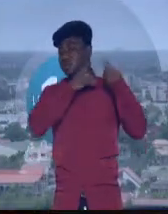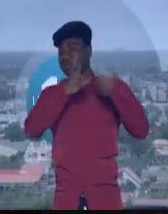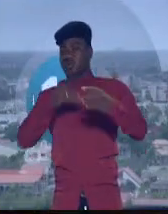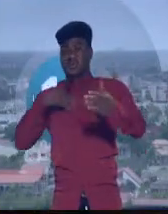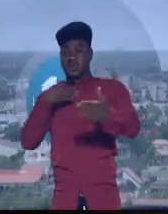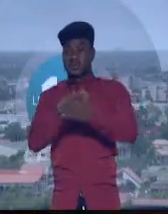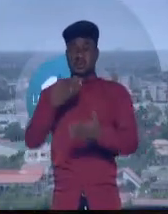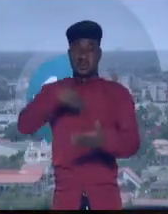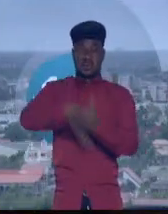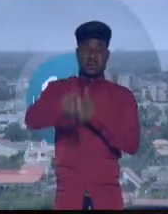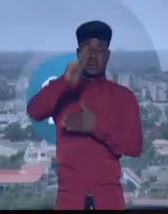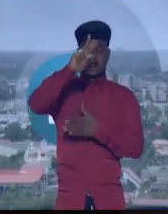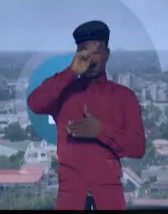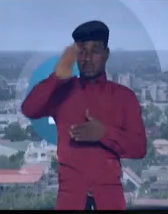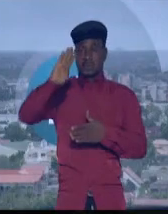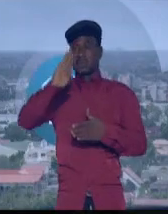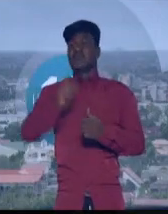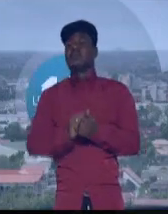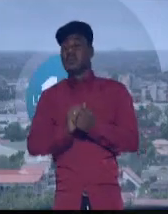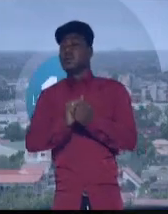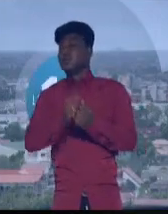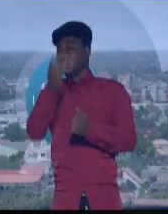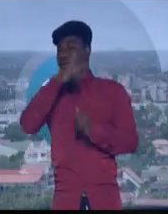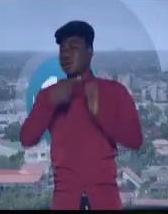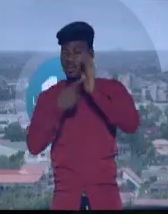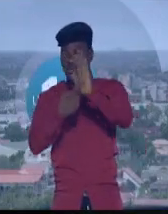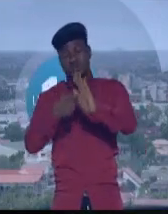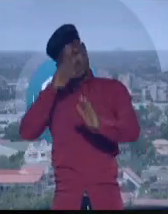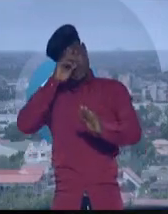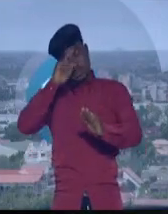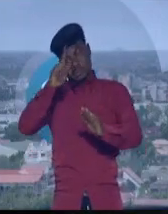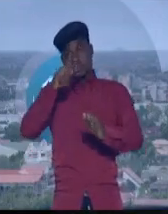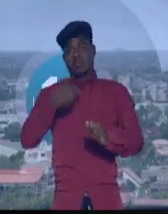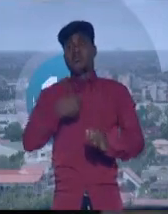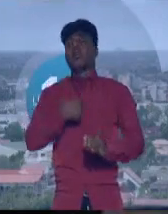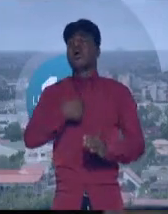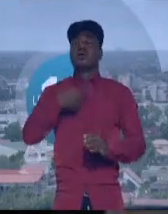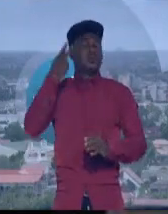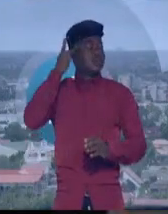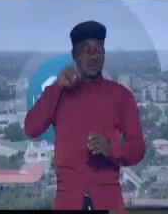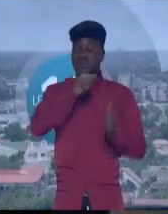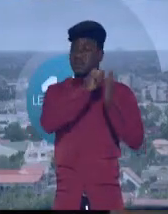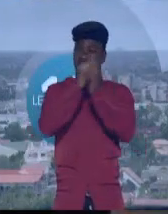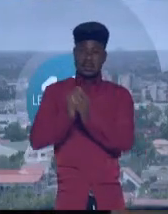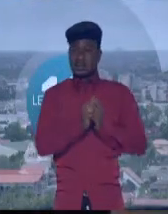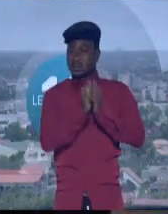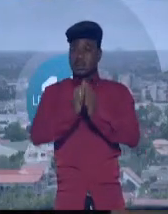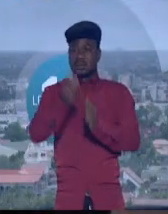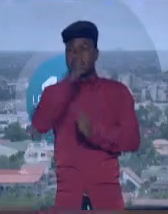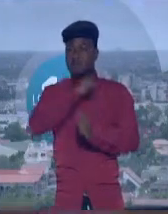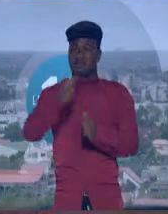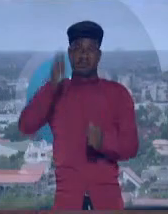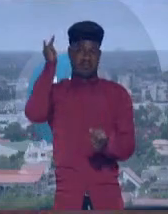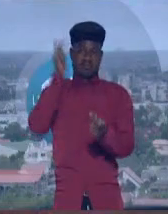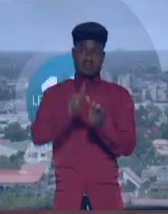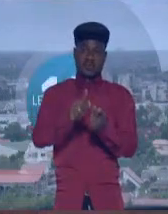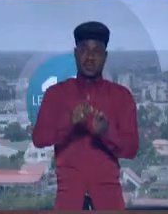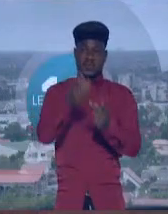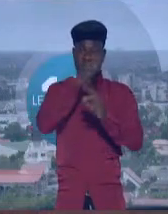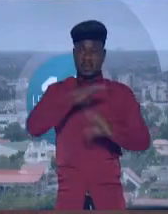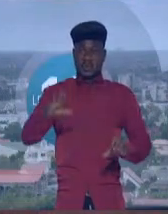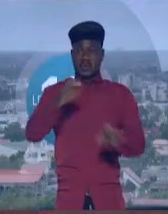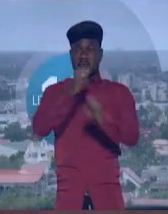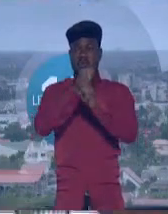RTB Télé. Moi, je pense que dans l'ensemble, c'est mérité. Les Galions 2023 ont enregistré une centaine